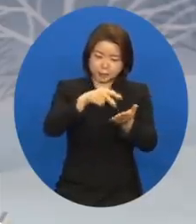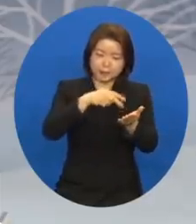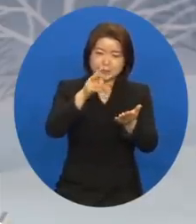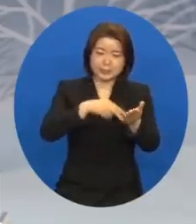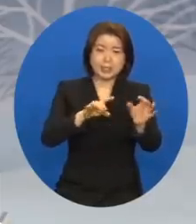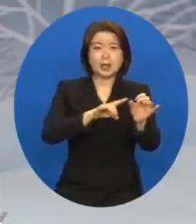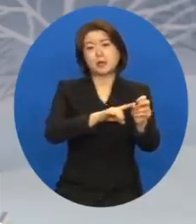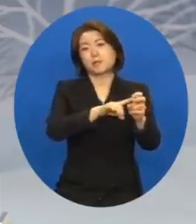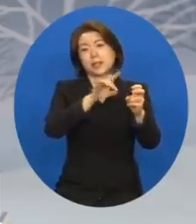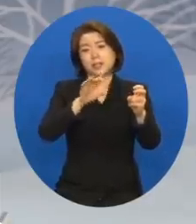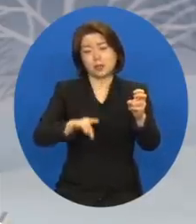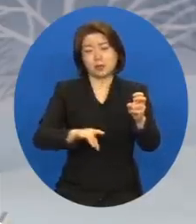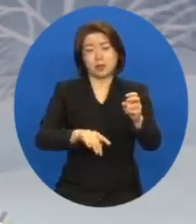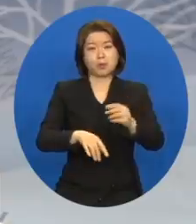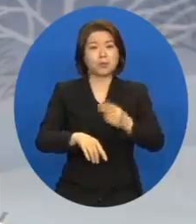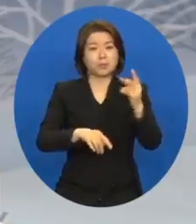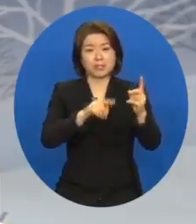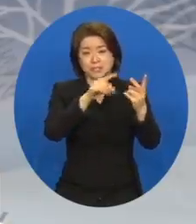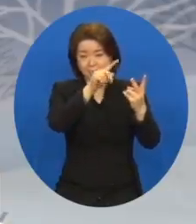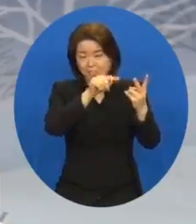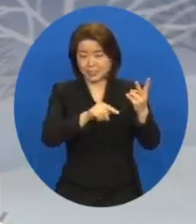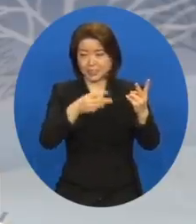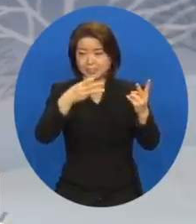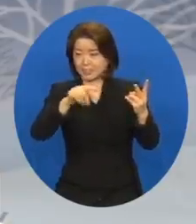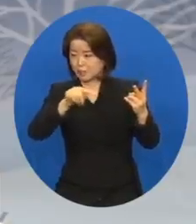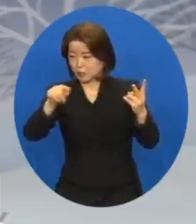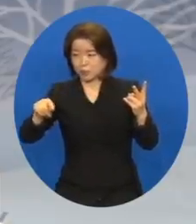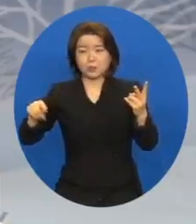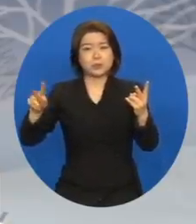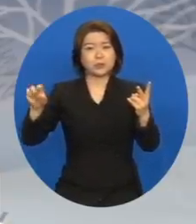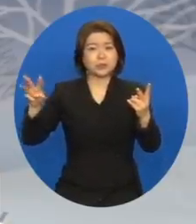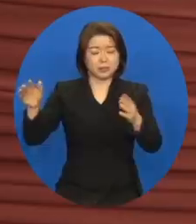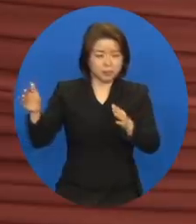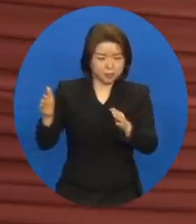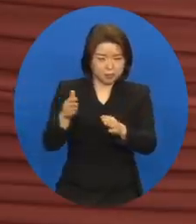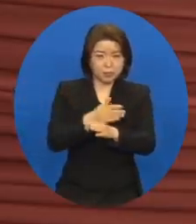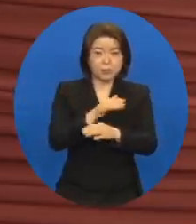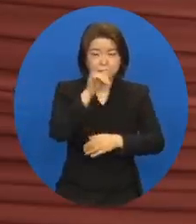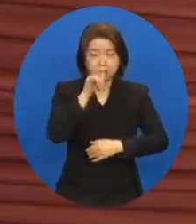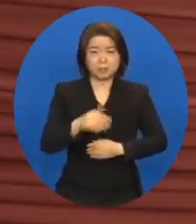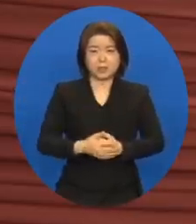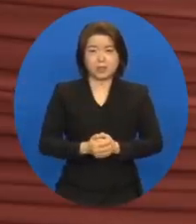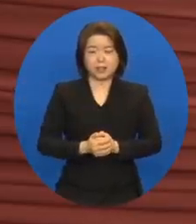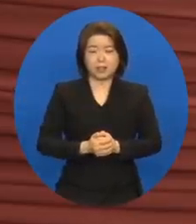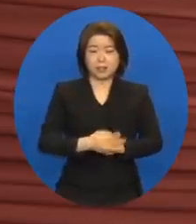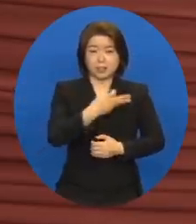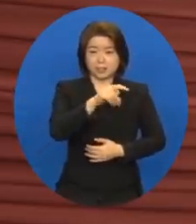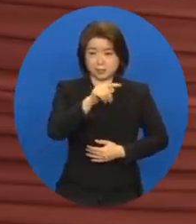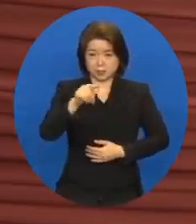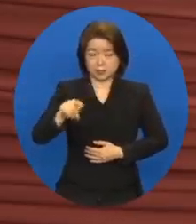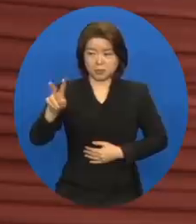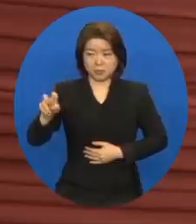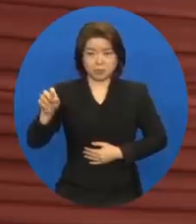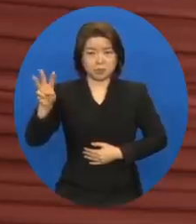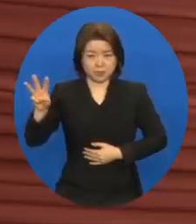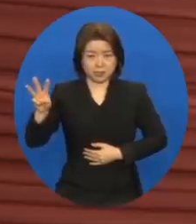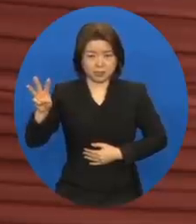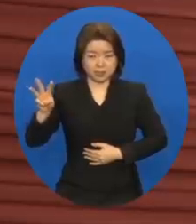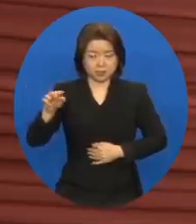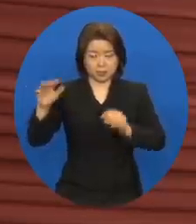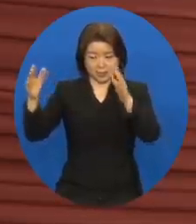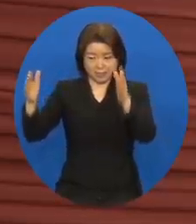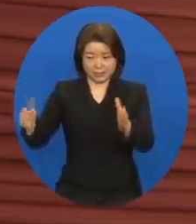2장 1절에서 12절까지의 본문 이후의 본문입니다. 13절부터 그 다음